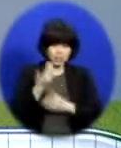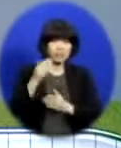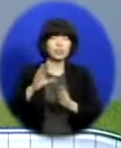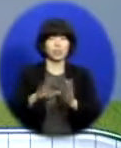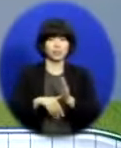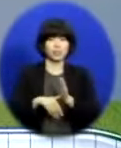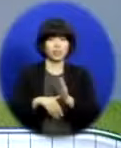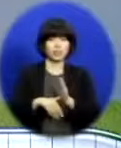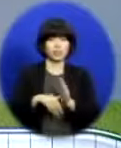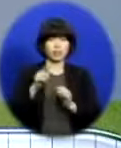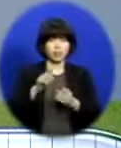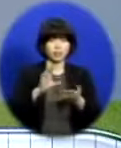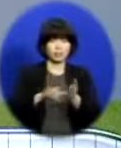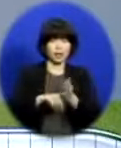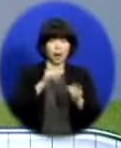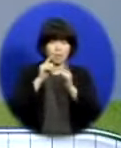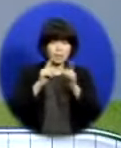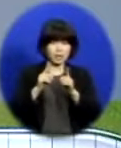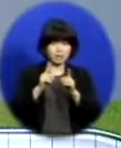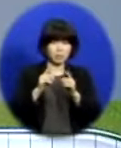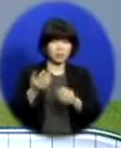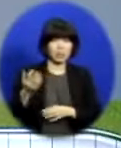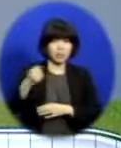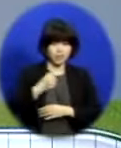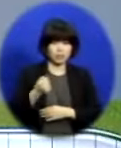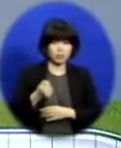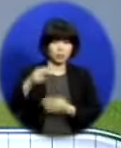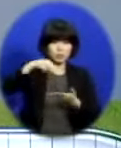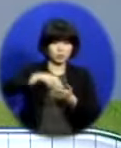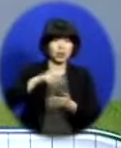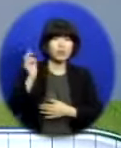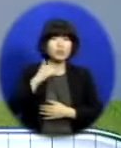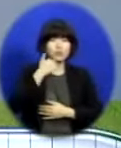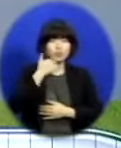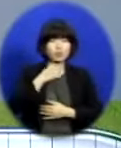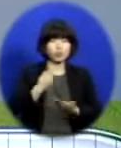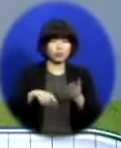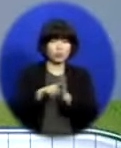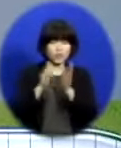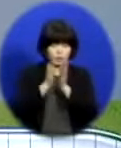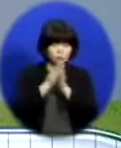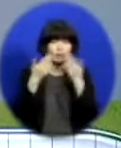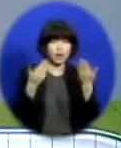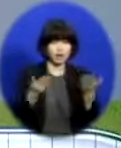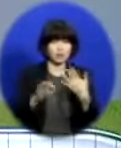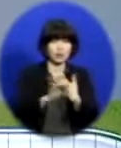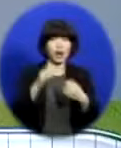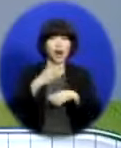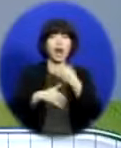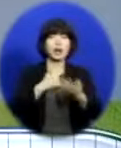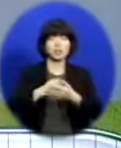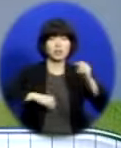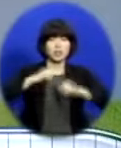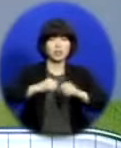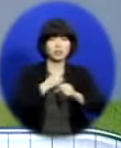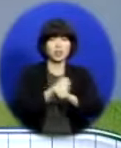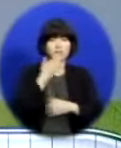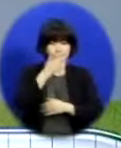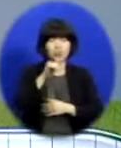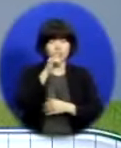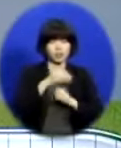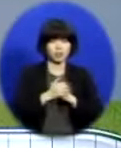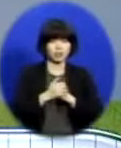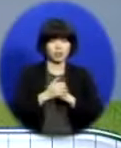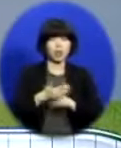그때 말씀을 들고 서면 누구를 위해 기도하면 하나님께서 역사하실 수 있다는